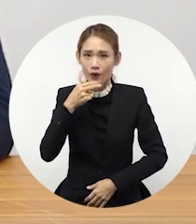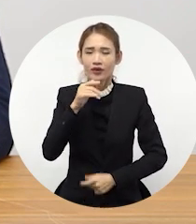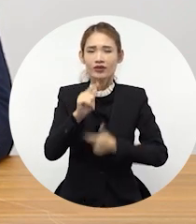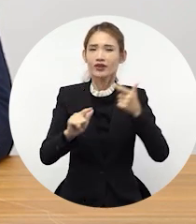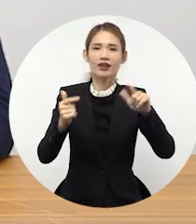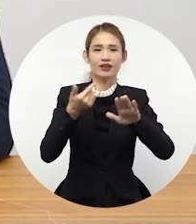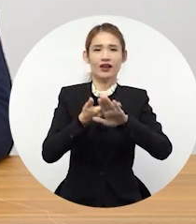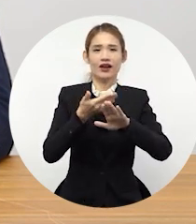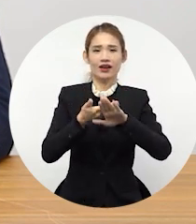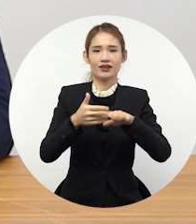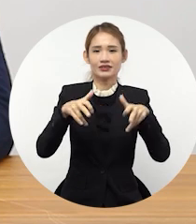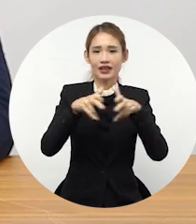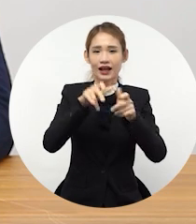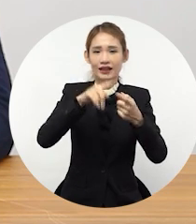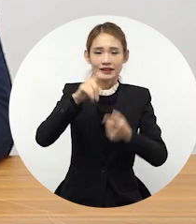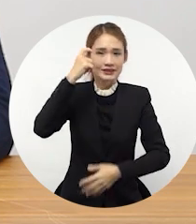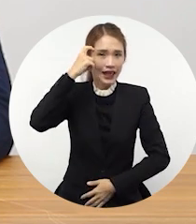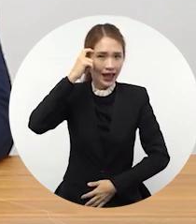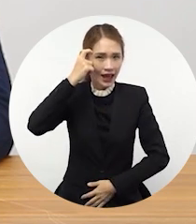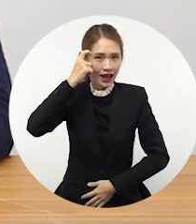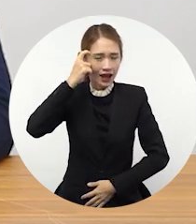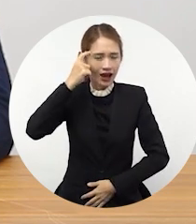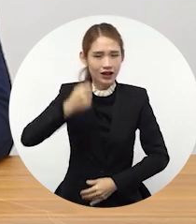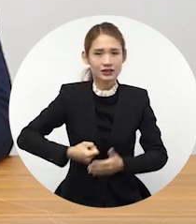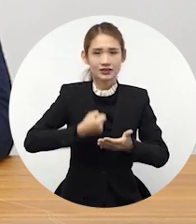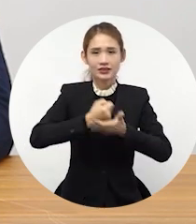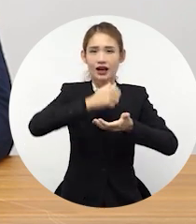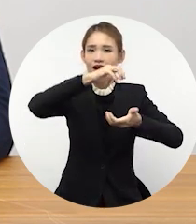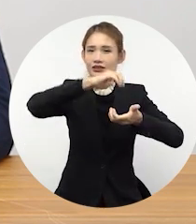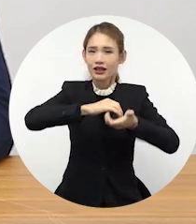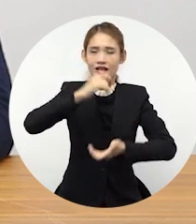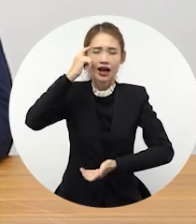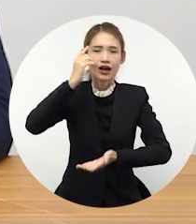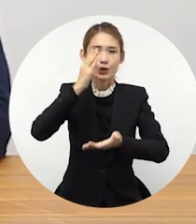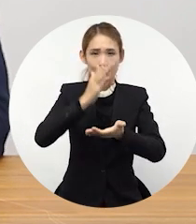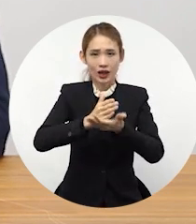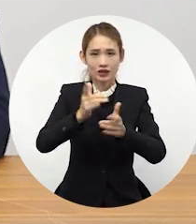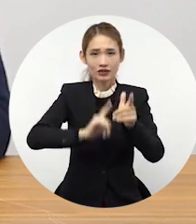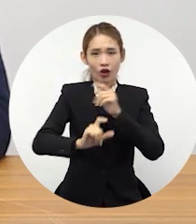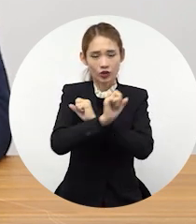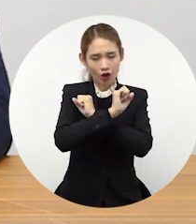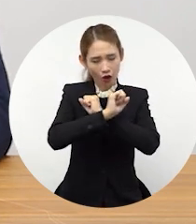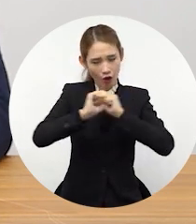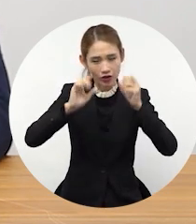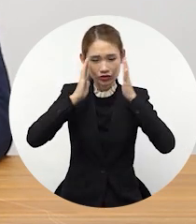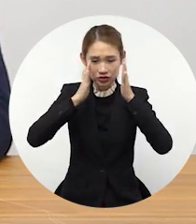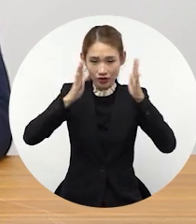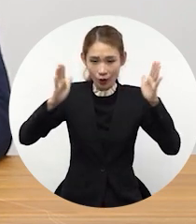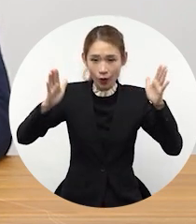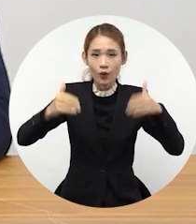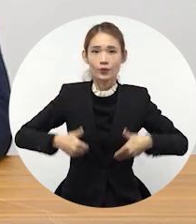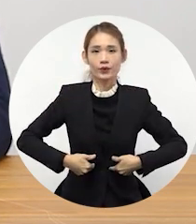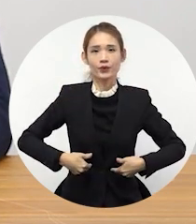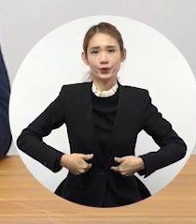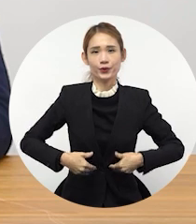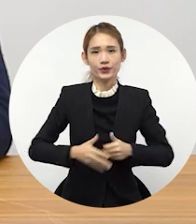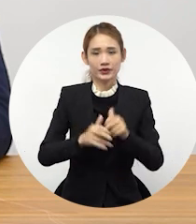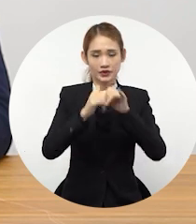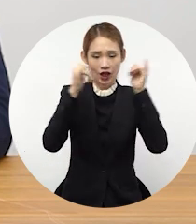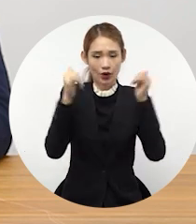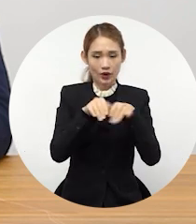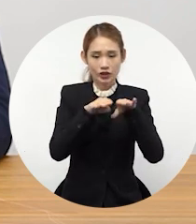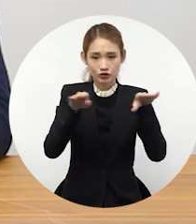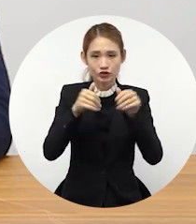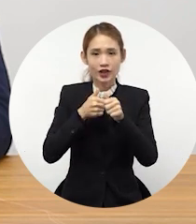이런 것들일 뿐이거든요. 그래서 장애에 대한 개념을 너무 한정짓게 생각하지 말고 되게 조금 넓은 의미로서 그냥 사회적 기준에